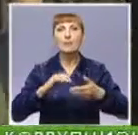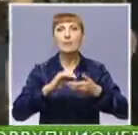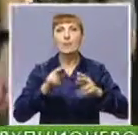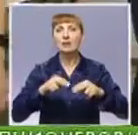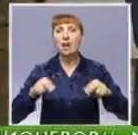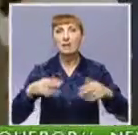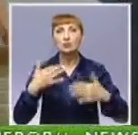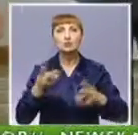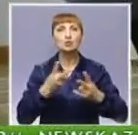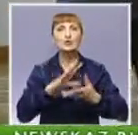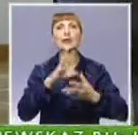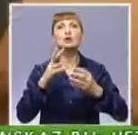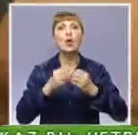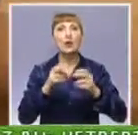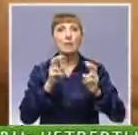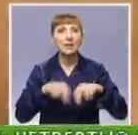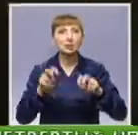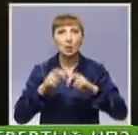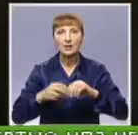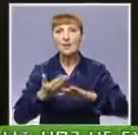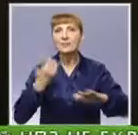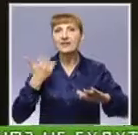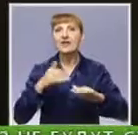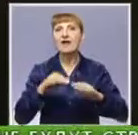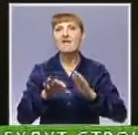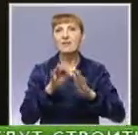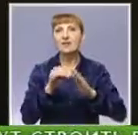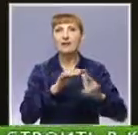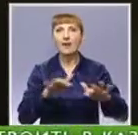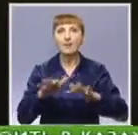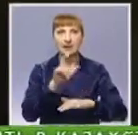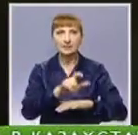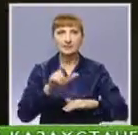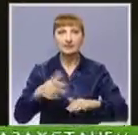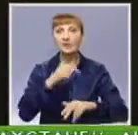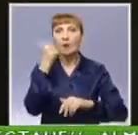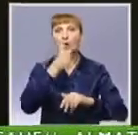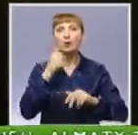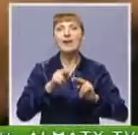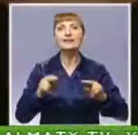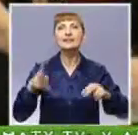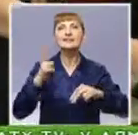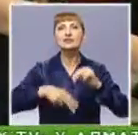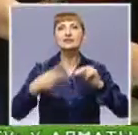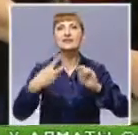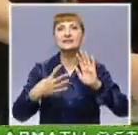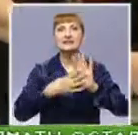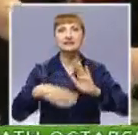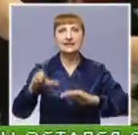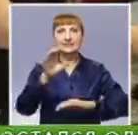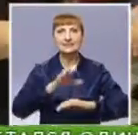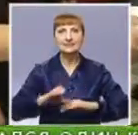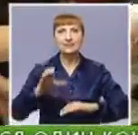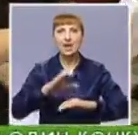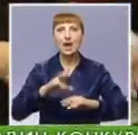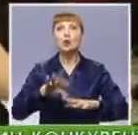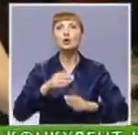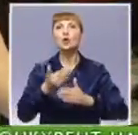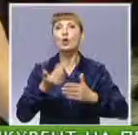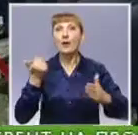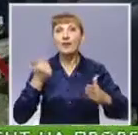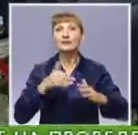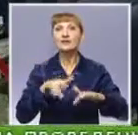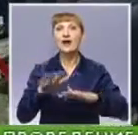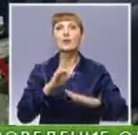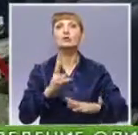СНГ предстоит подвести итоги мониторинга предвыборной кампании кандидатов. В этом году агитация завершилась 29 сентября. Но и до этого